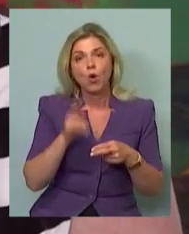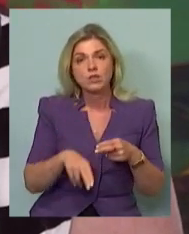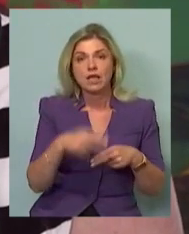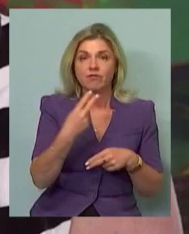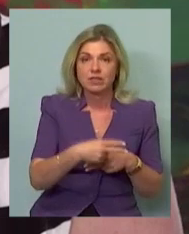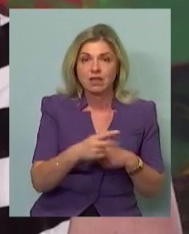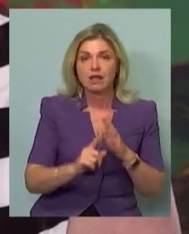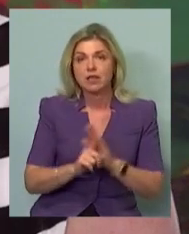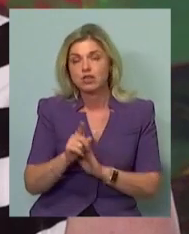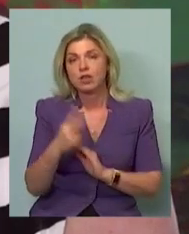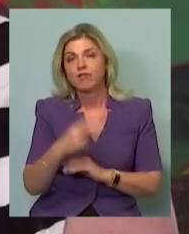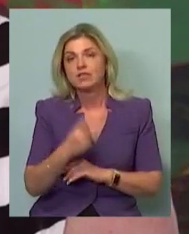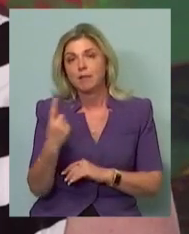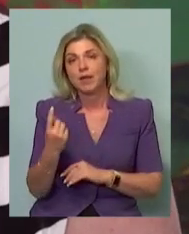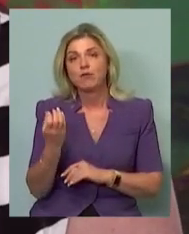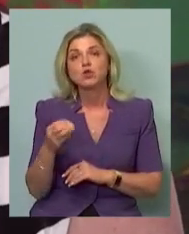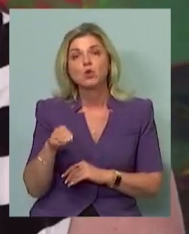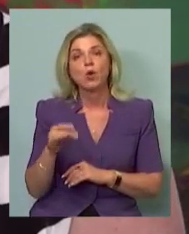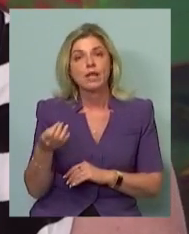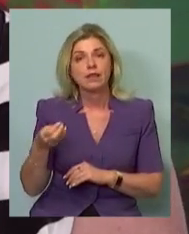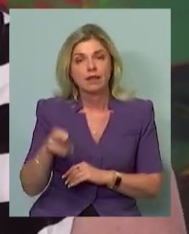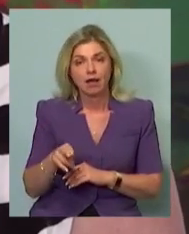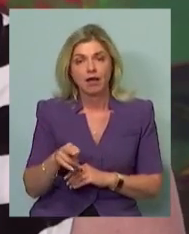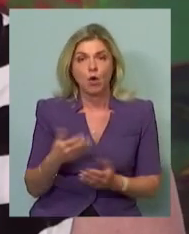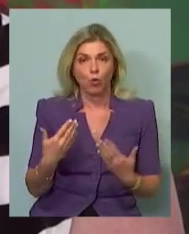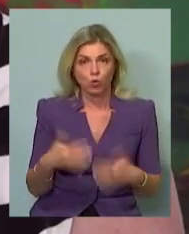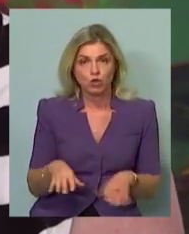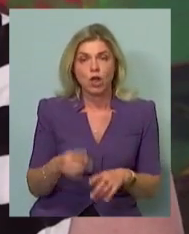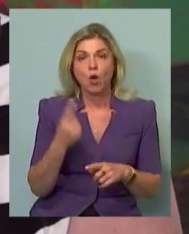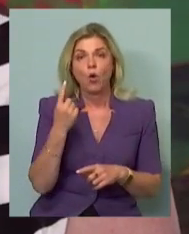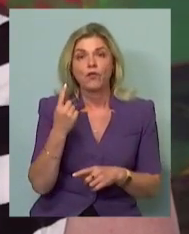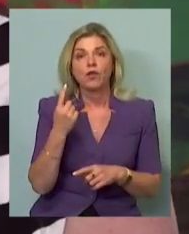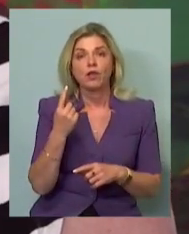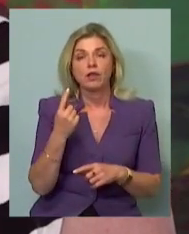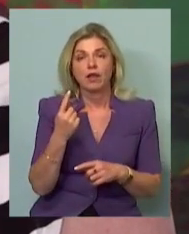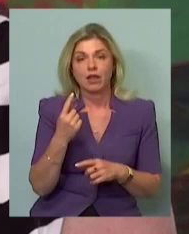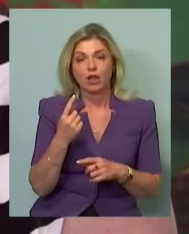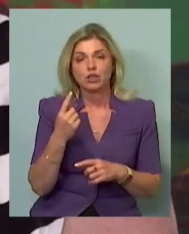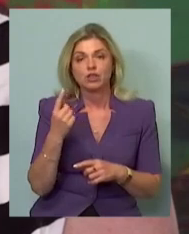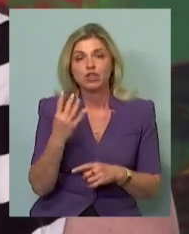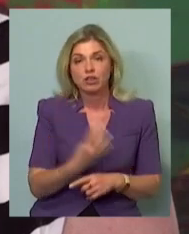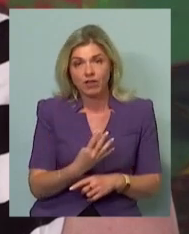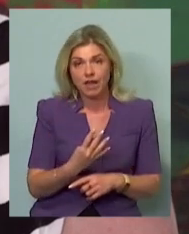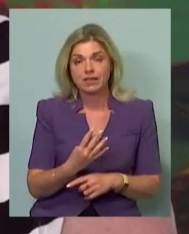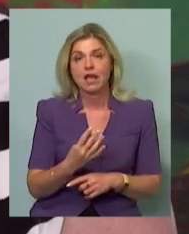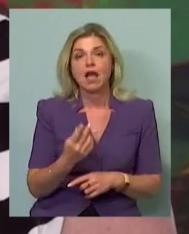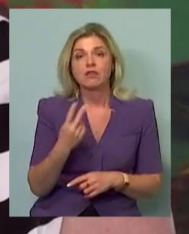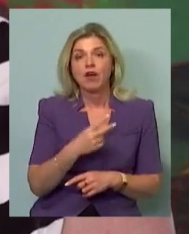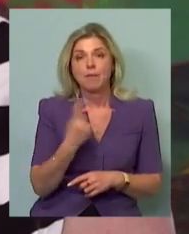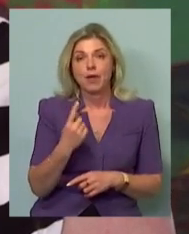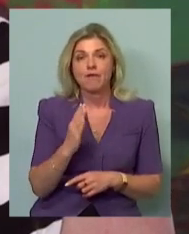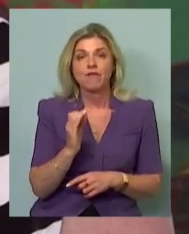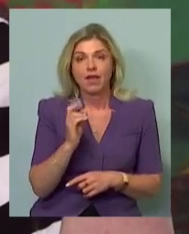початку 21-го століття. Майже вже чверть перша 21-го століття добігає до кінця,